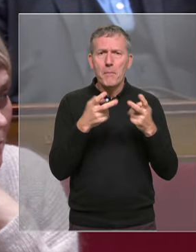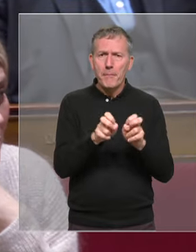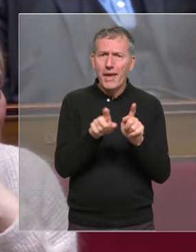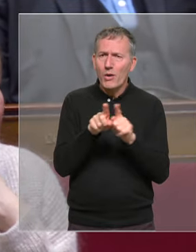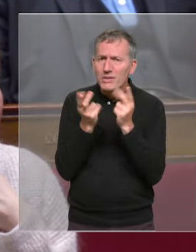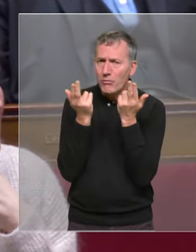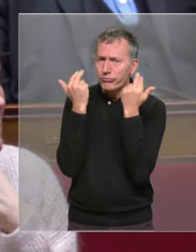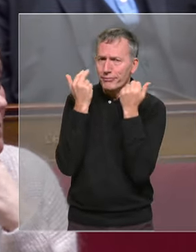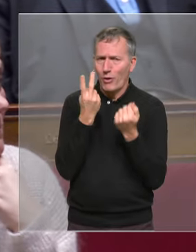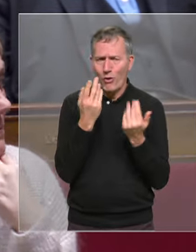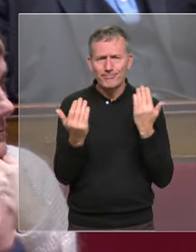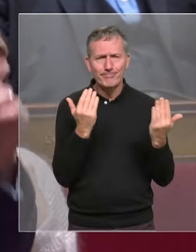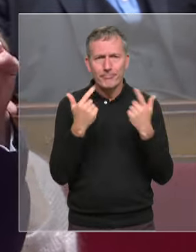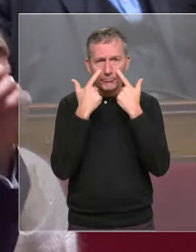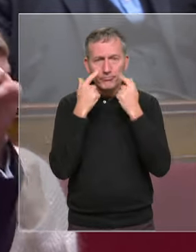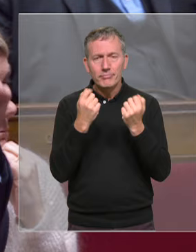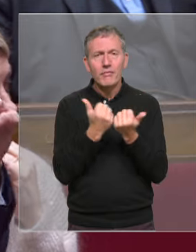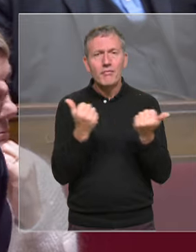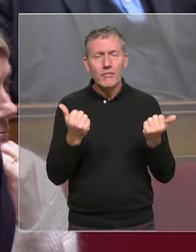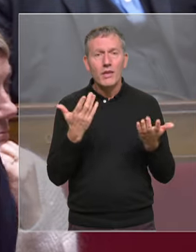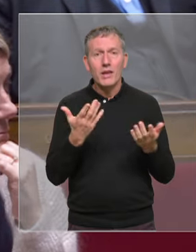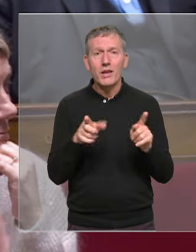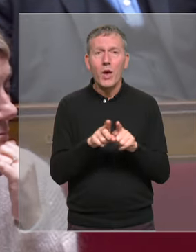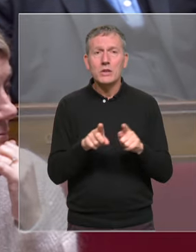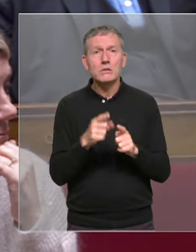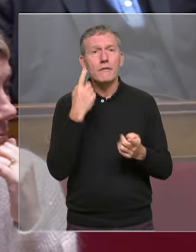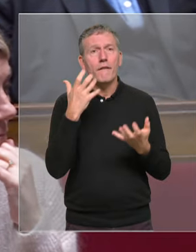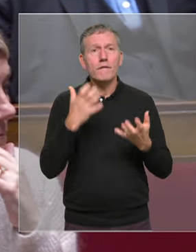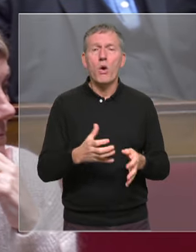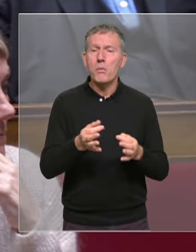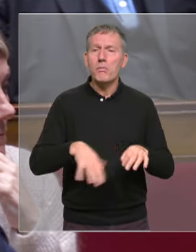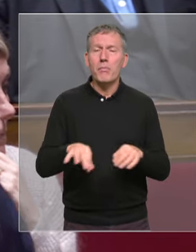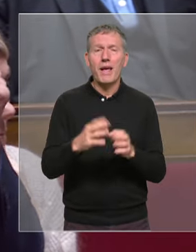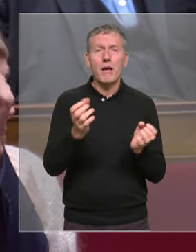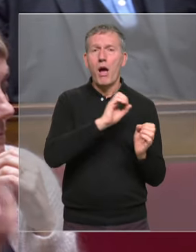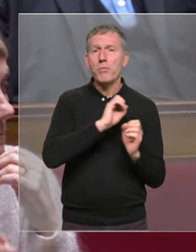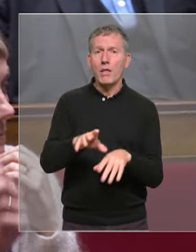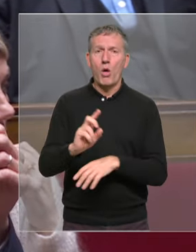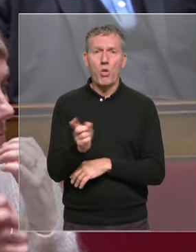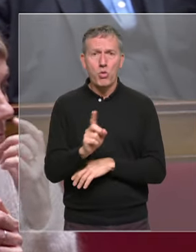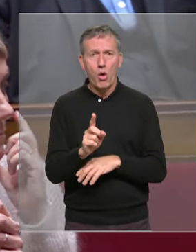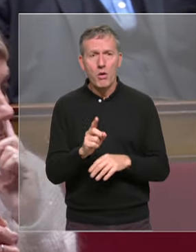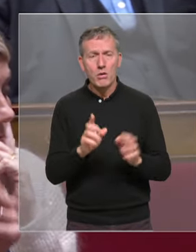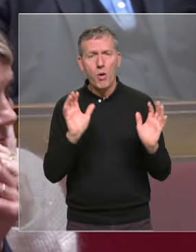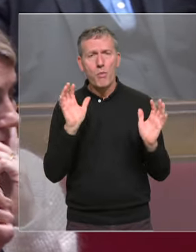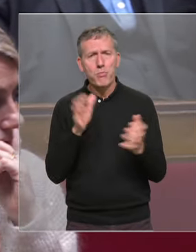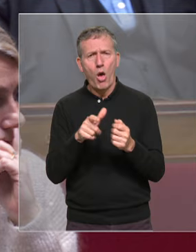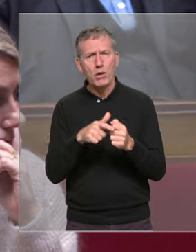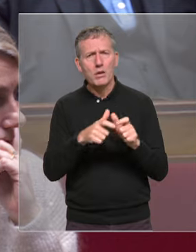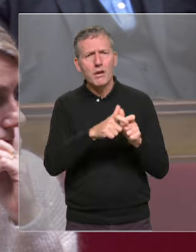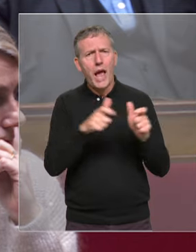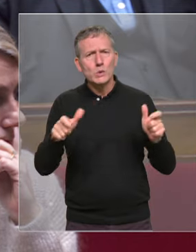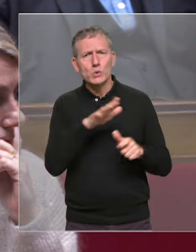à l'agresseur. Ceux-ci qui voudraient voir notre pays abandonner ses alliés, qui veulent bloquer nos institutions pour laisser